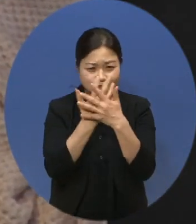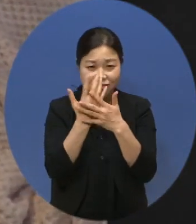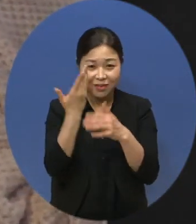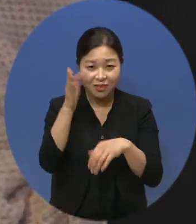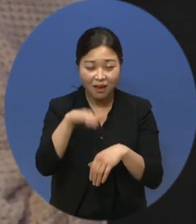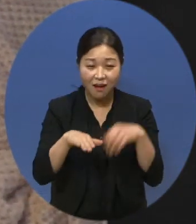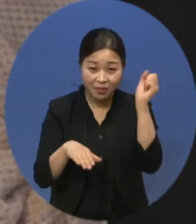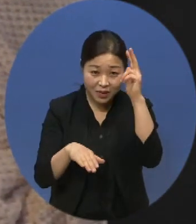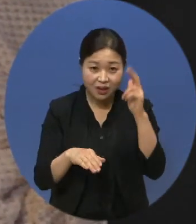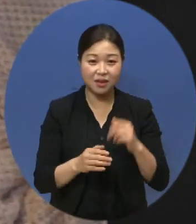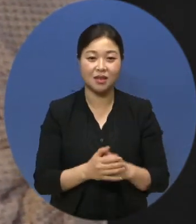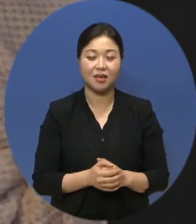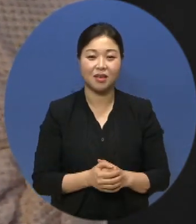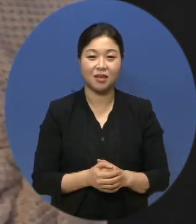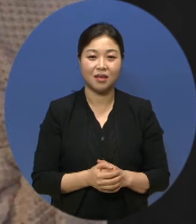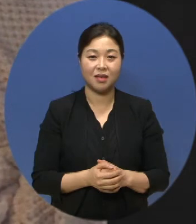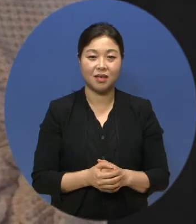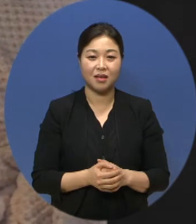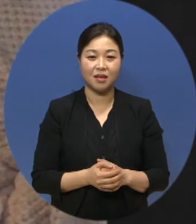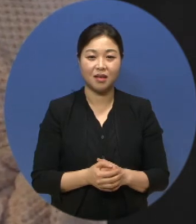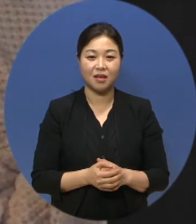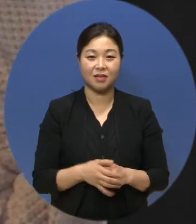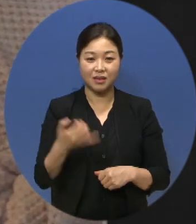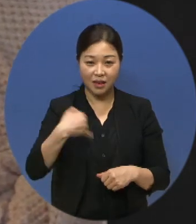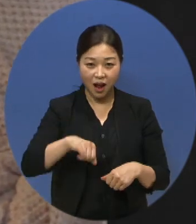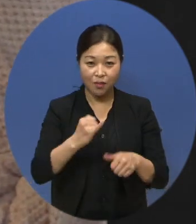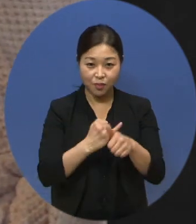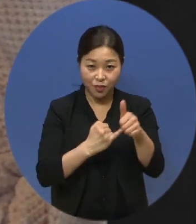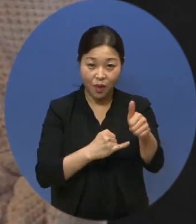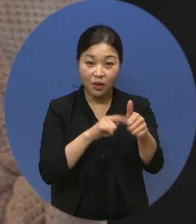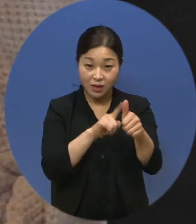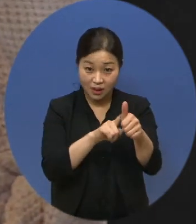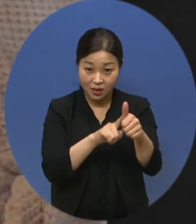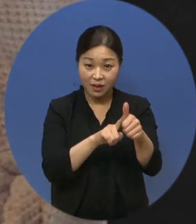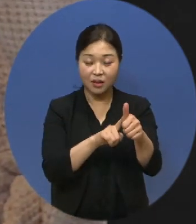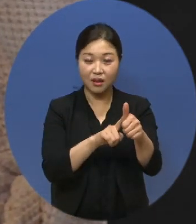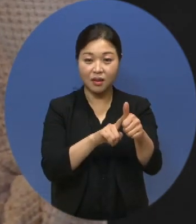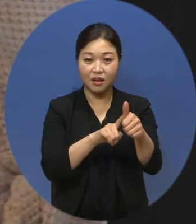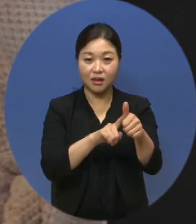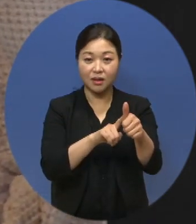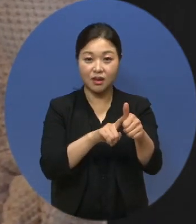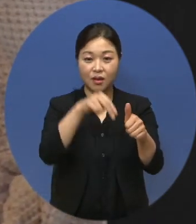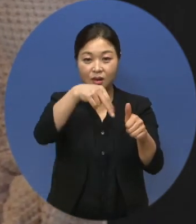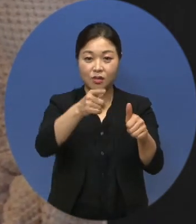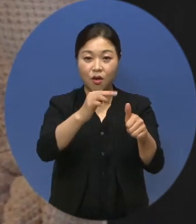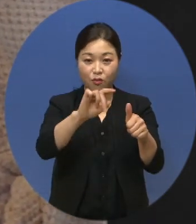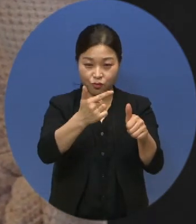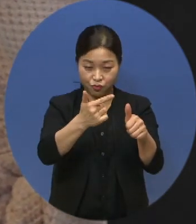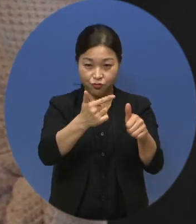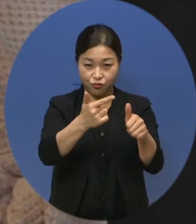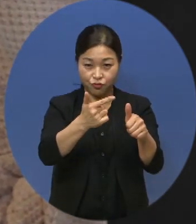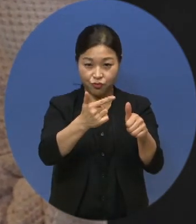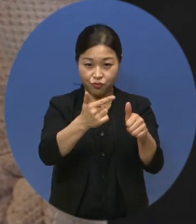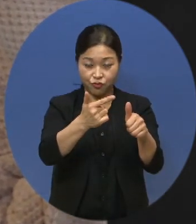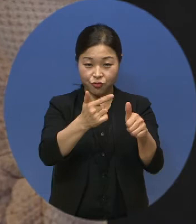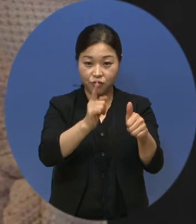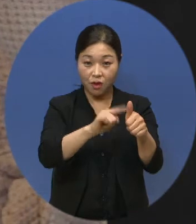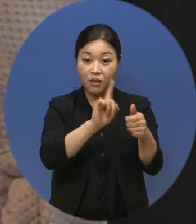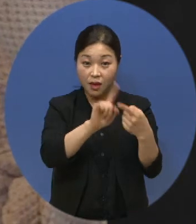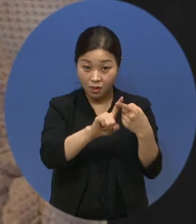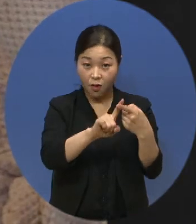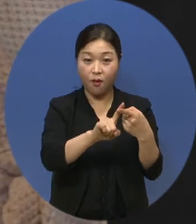갑자기 그 홍기의 사위이자 은영의 남편인 그 성훈 역할에